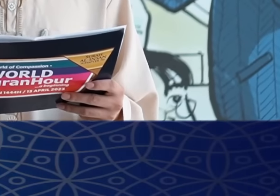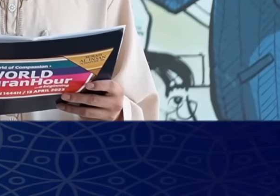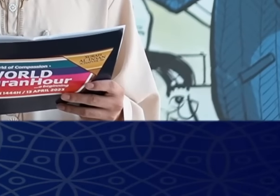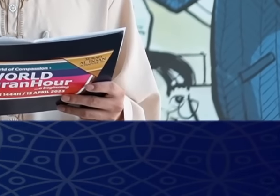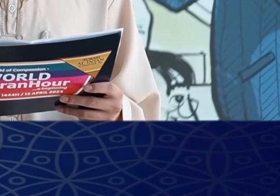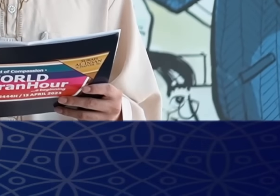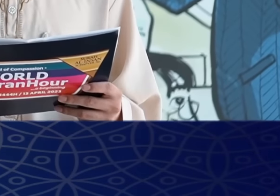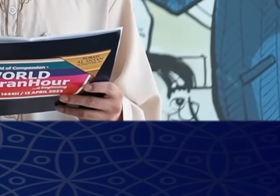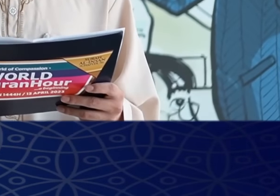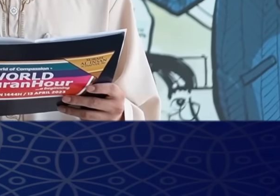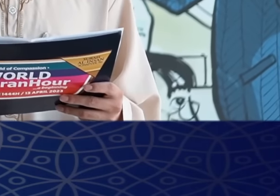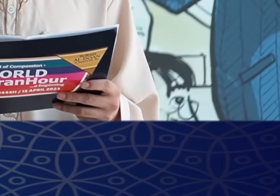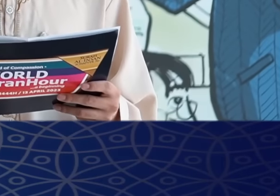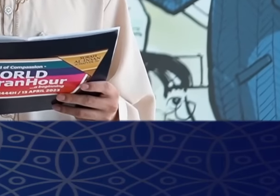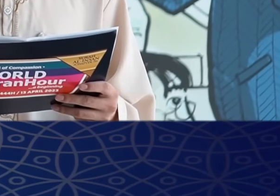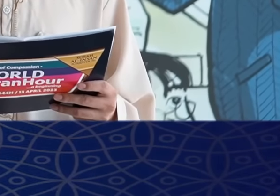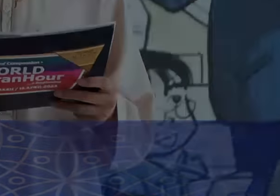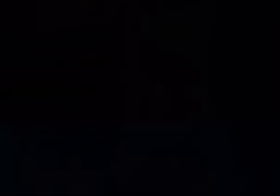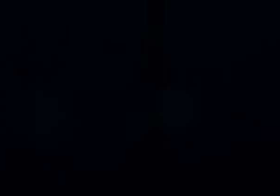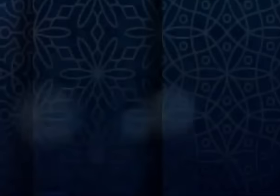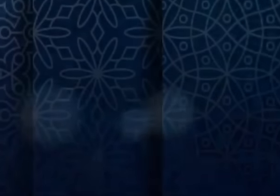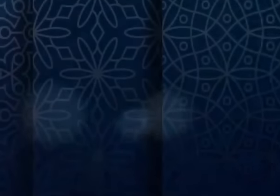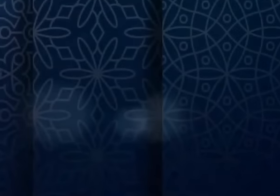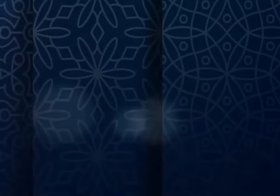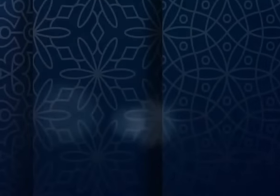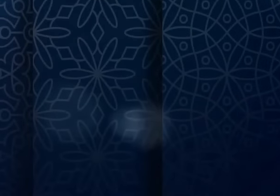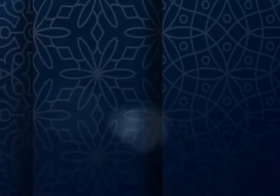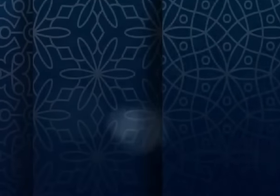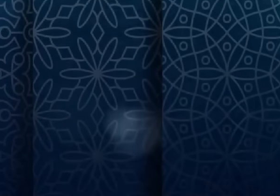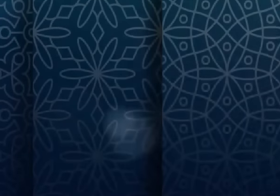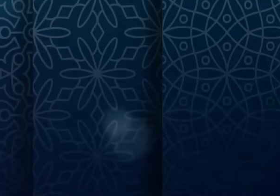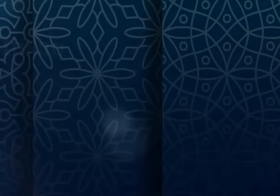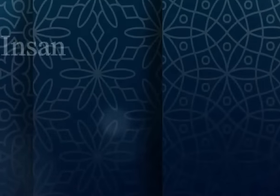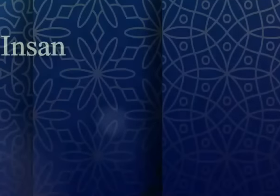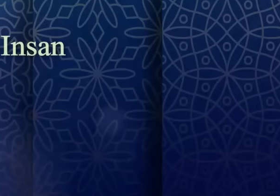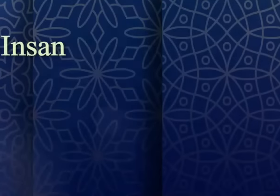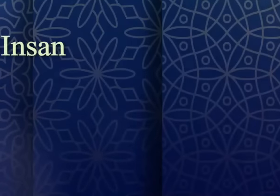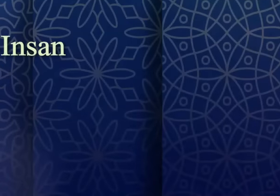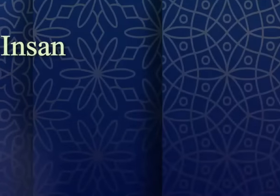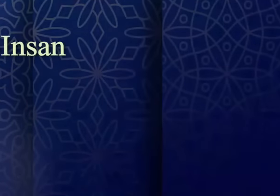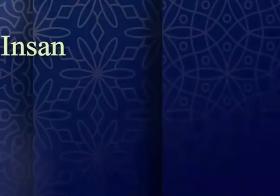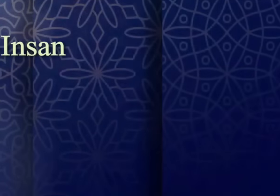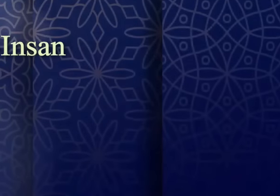穆斯林兄弟姐妹们，请加入我们。 And his message.